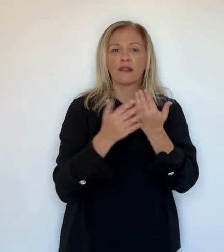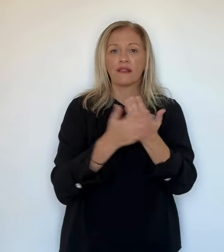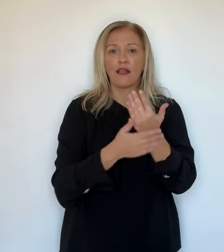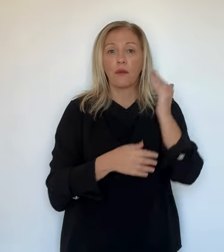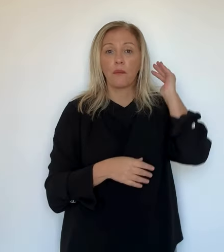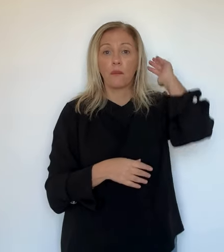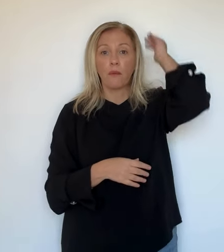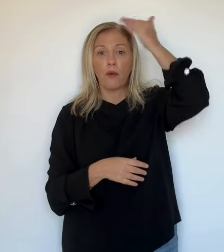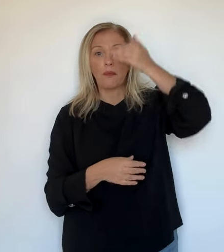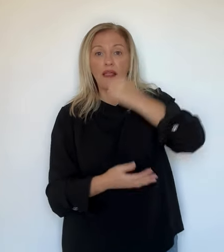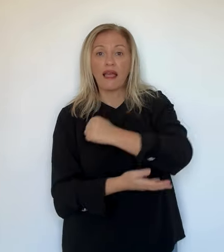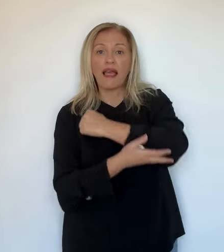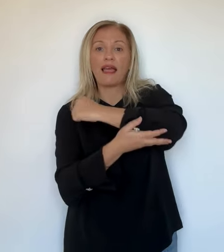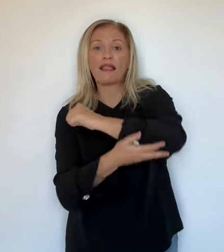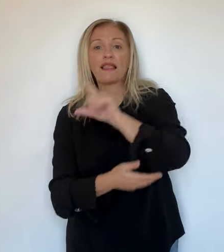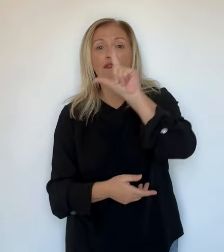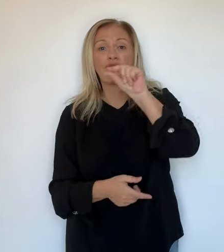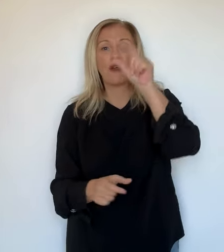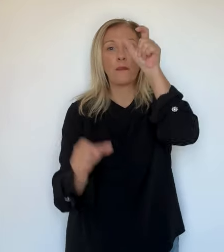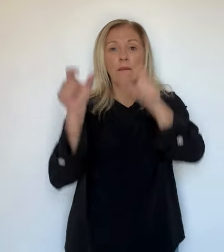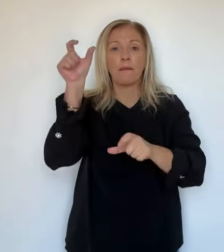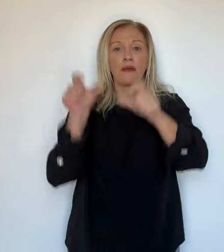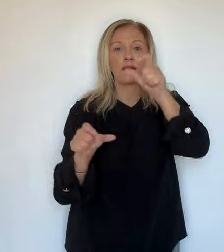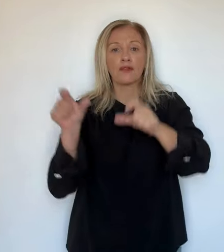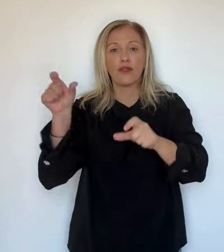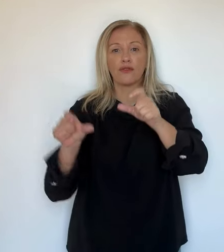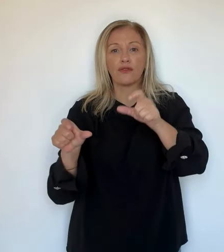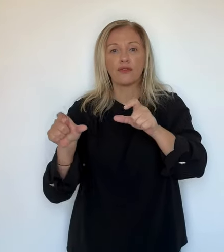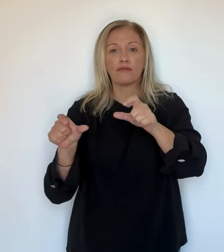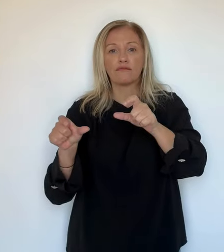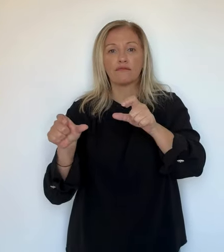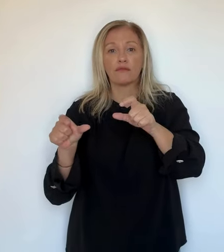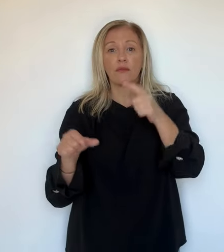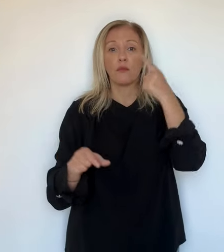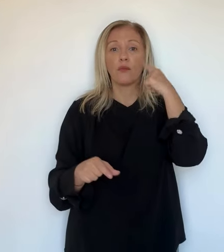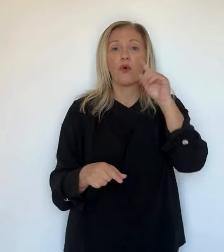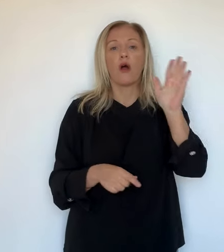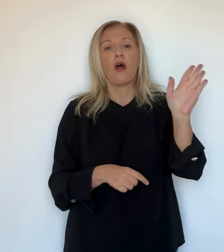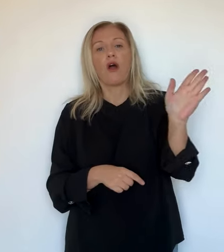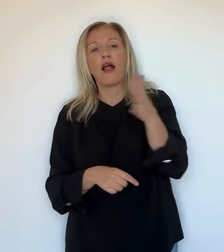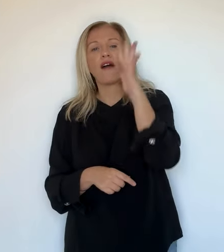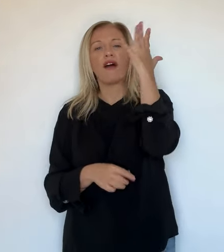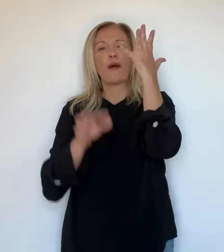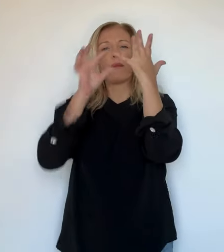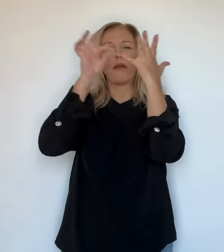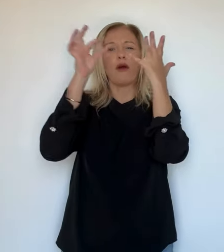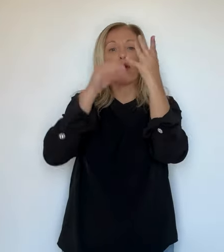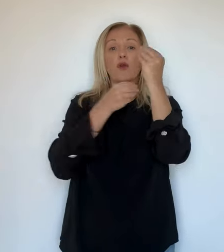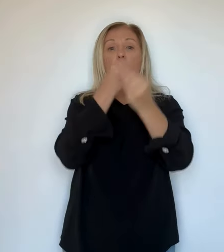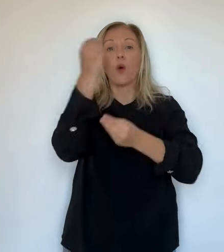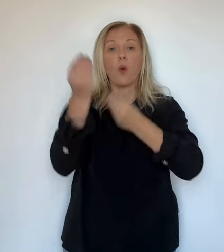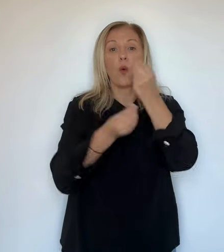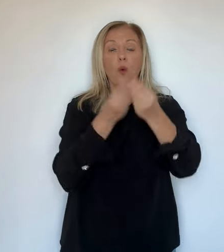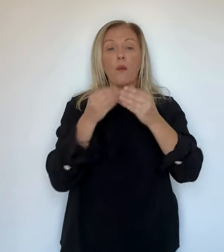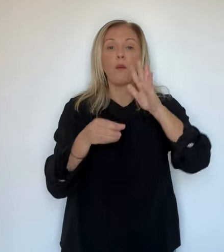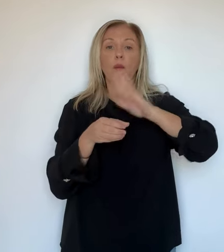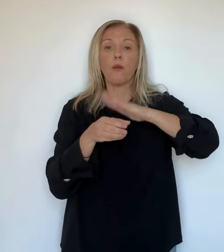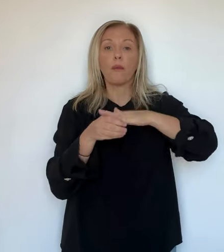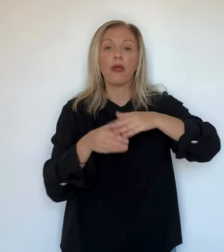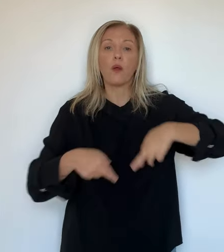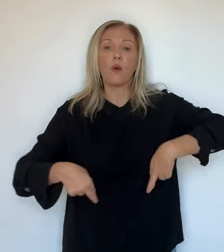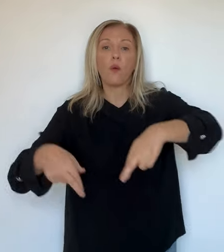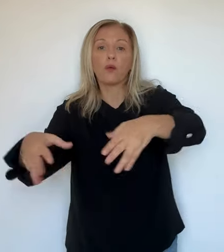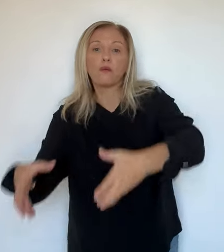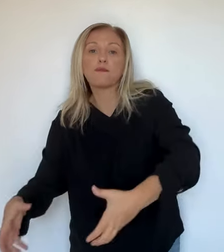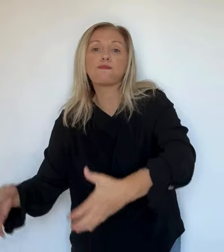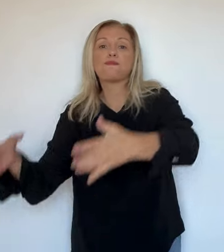plus importante sur les transports cette fois-ci, le port de Bastia est resté fermé toute la journée, ni arrivé, ni départ, avant un retour à la normale qui pourrait